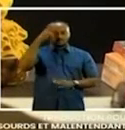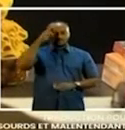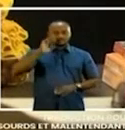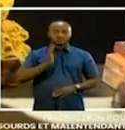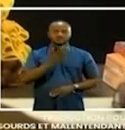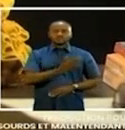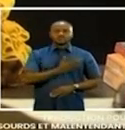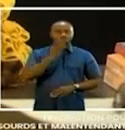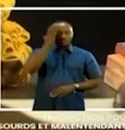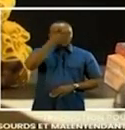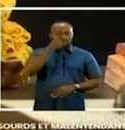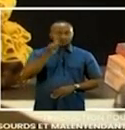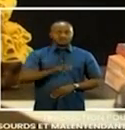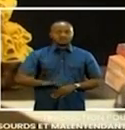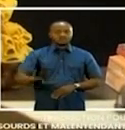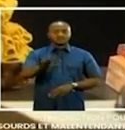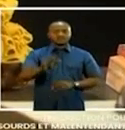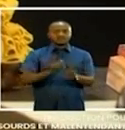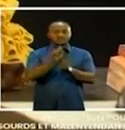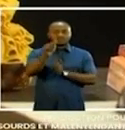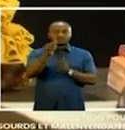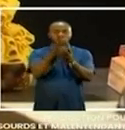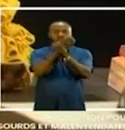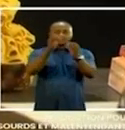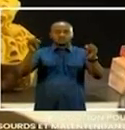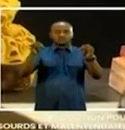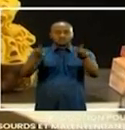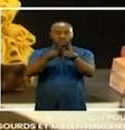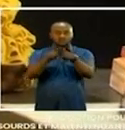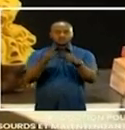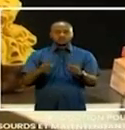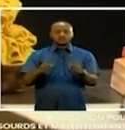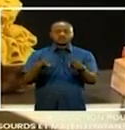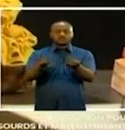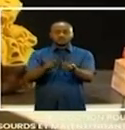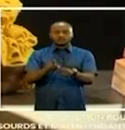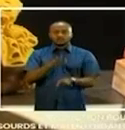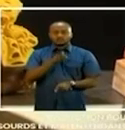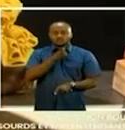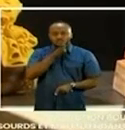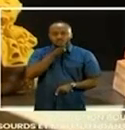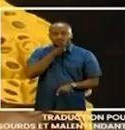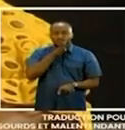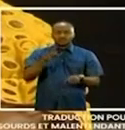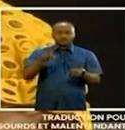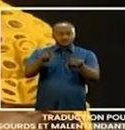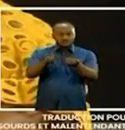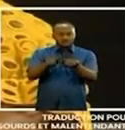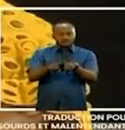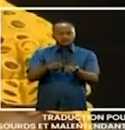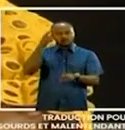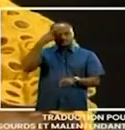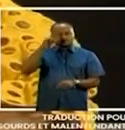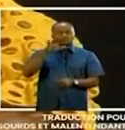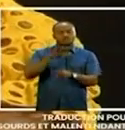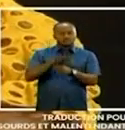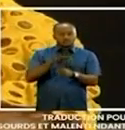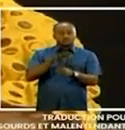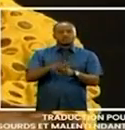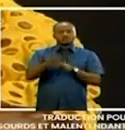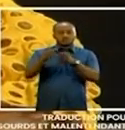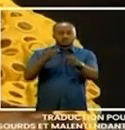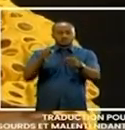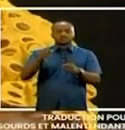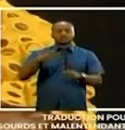de notre beau pays au travers d'une autonomisation efficiente et durable. Il paraît plus qu'évident